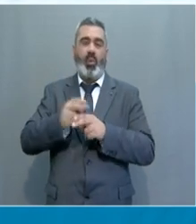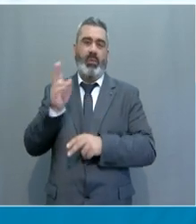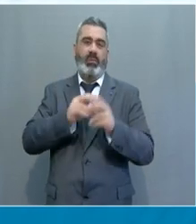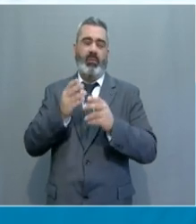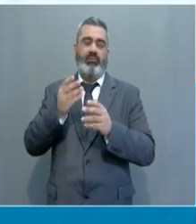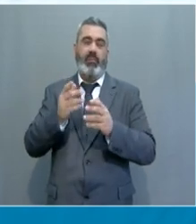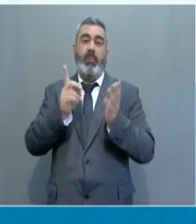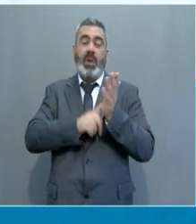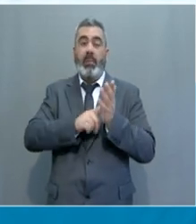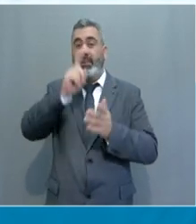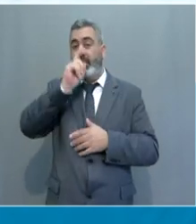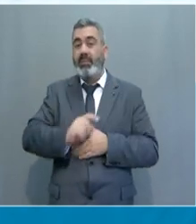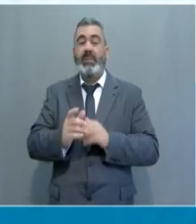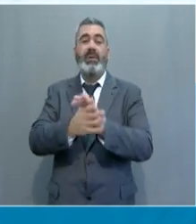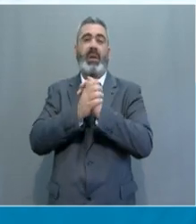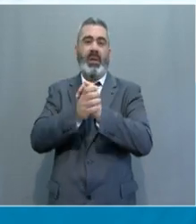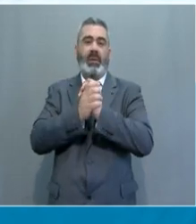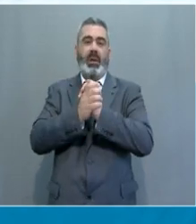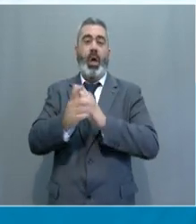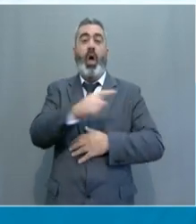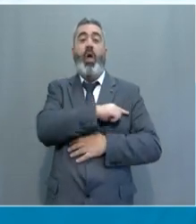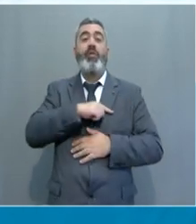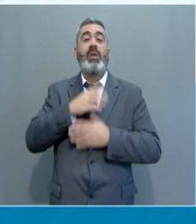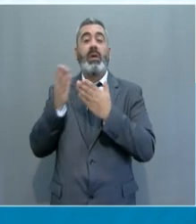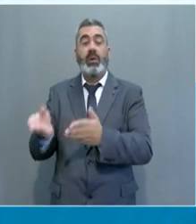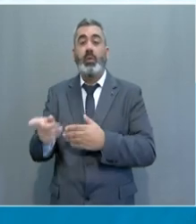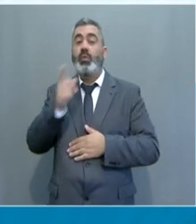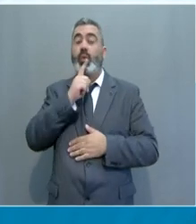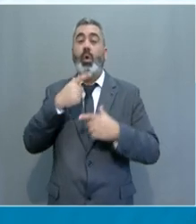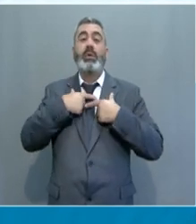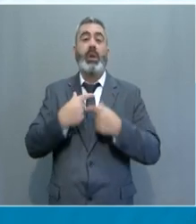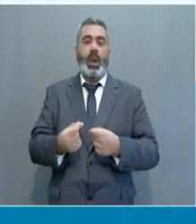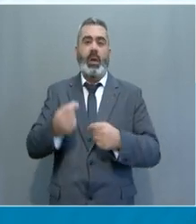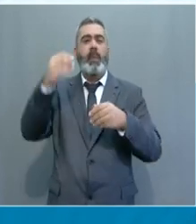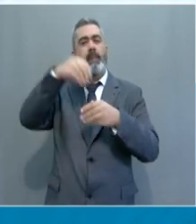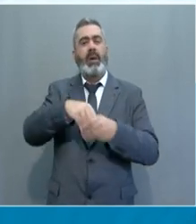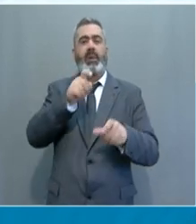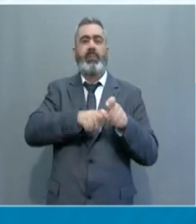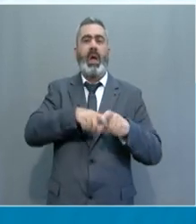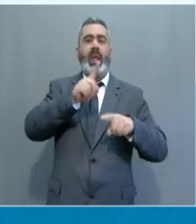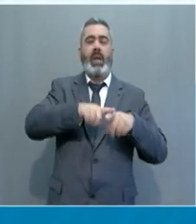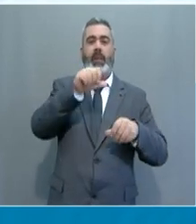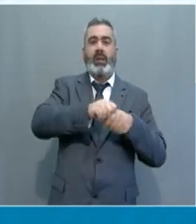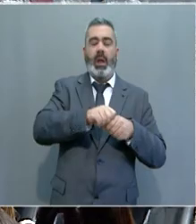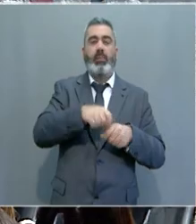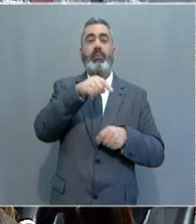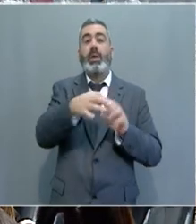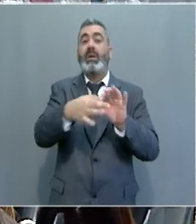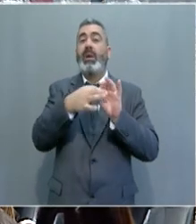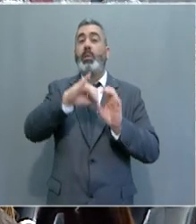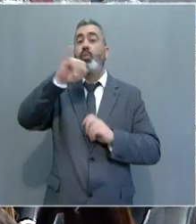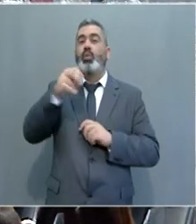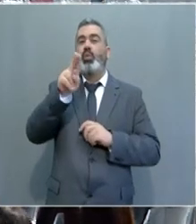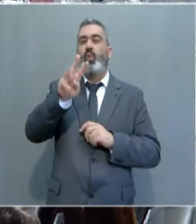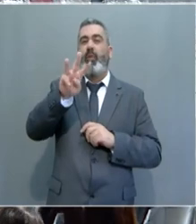θερμά συγχαρητήρια στη διοίκηση, αλλά κυρίως στα στελέχη των ελληνικών πετρελαίων, στους συνεργάτες της από τη UV, αλλά και στην